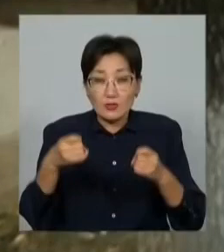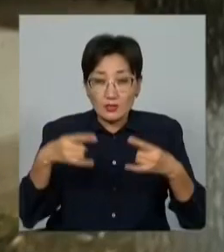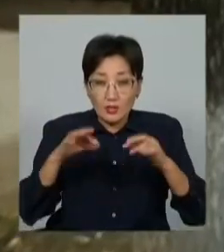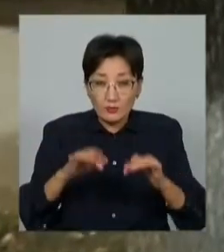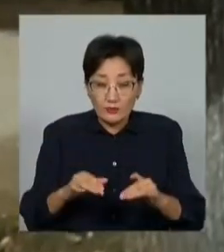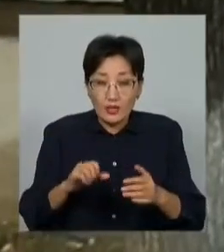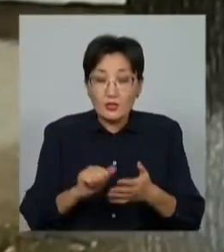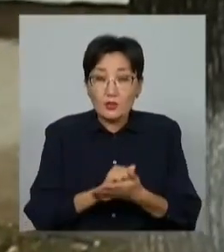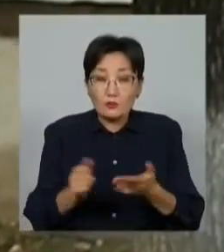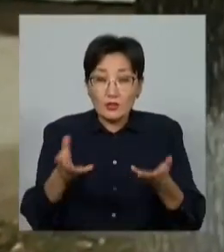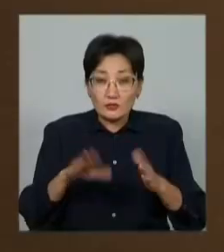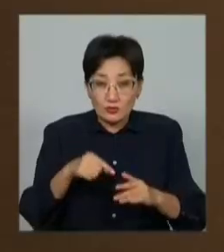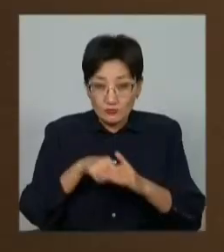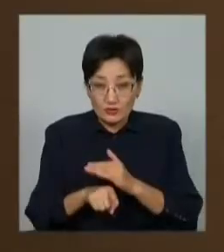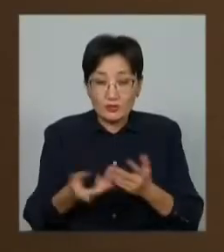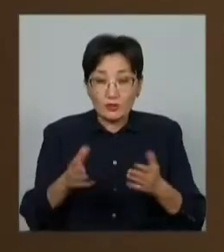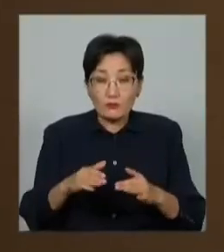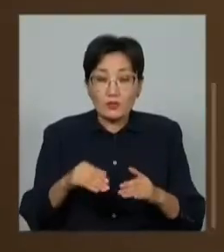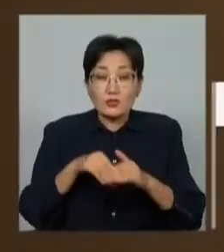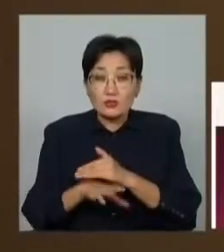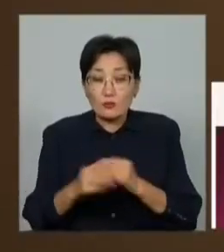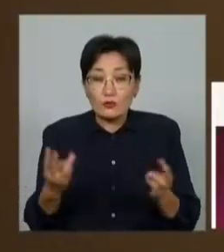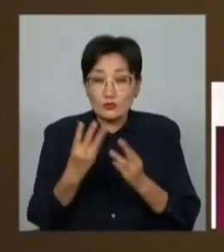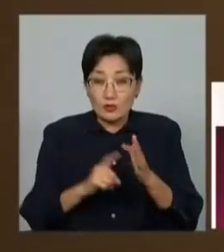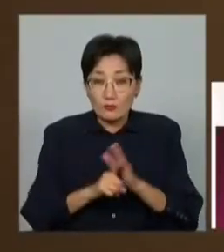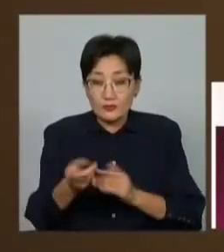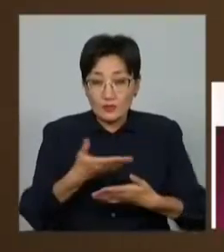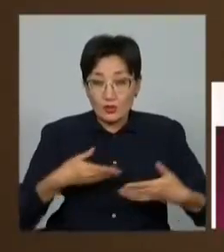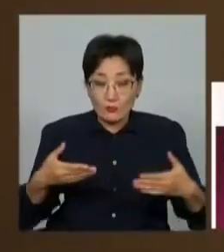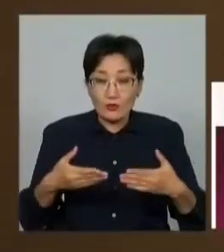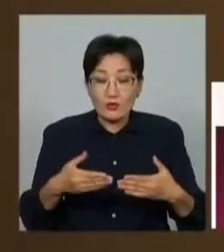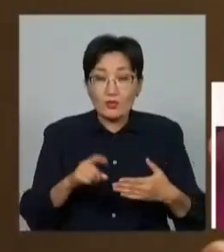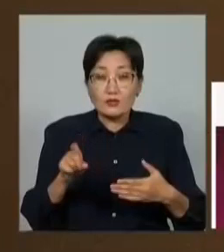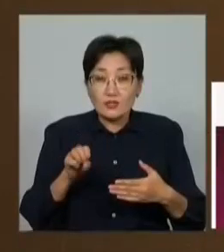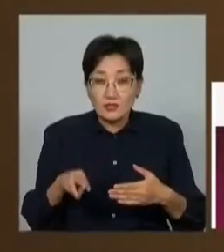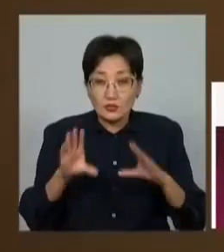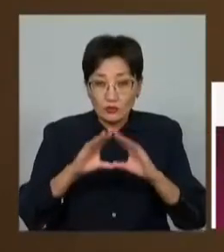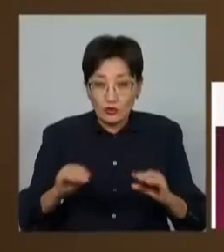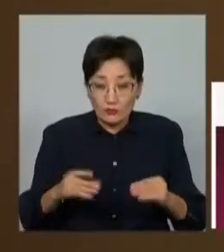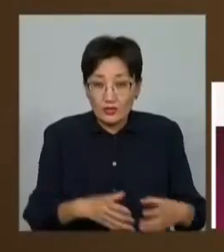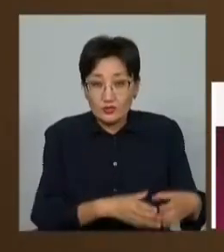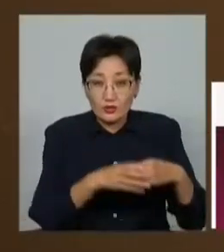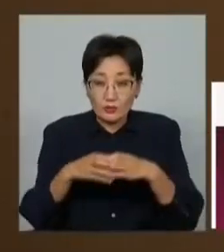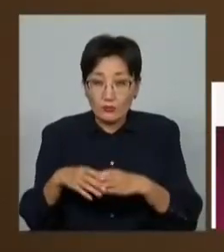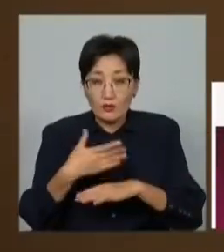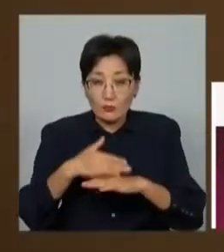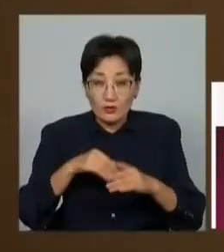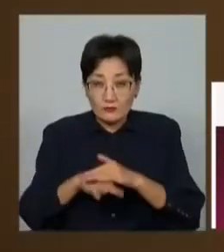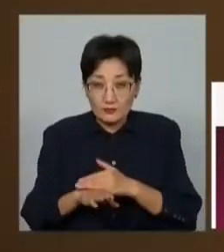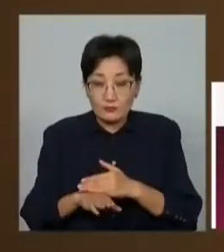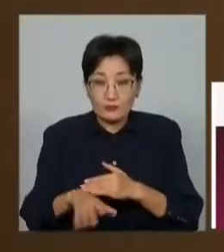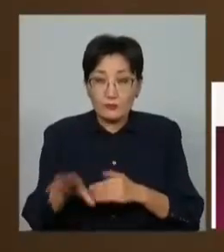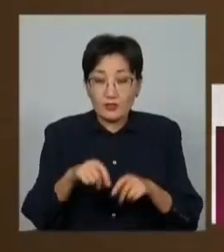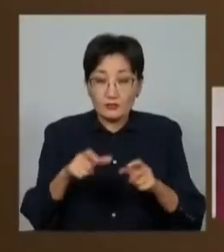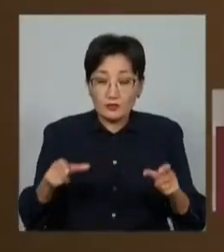бар, документтер бәрі қалды ішінде. Шыққан кезде өрт басталды. Біз заттарын бәрін өшіріп, эвакуация жасап, далаға шығып кеттік бәріміз, персонал